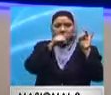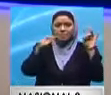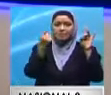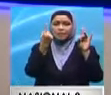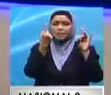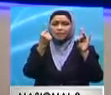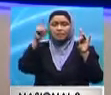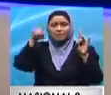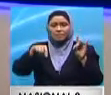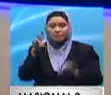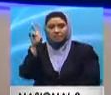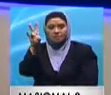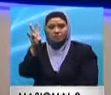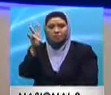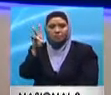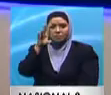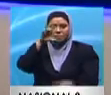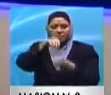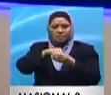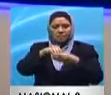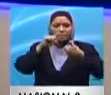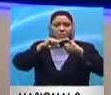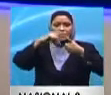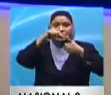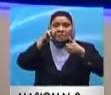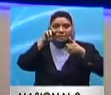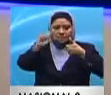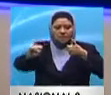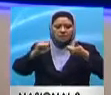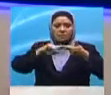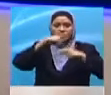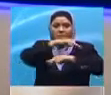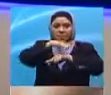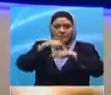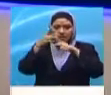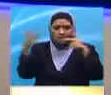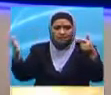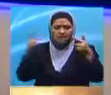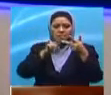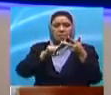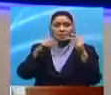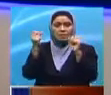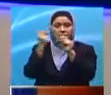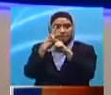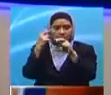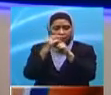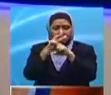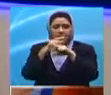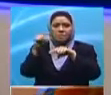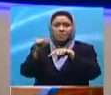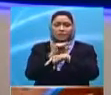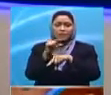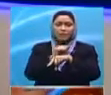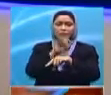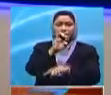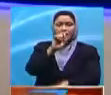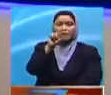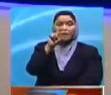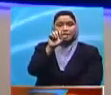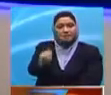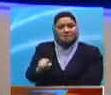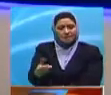tambahan itu hanya melibatkan perjalan gemas Padang besar atau KL Sentral Padang besar menggunakan trend ETS baraharu